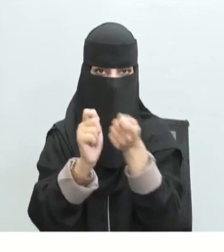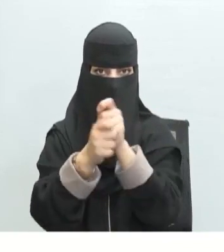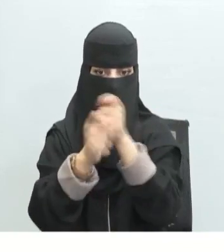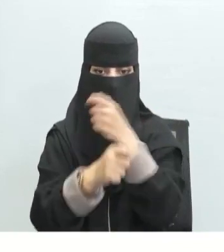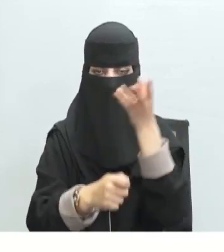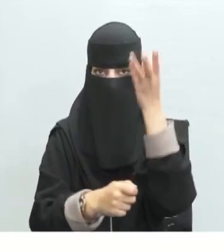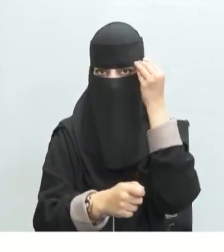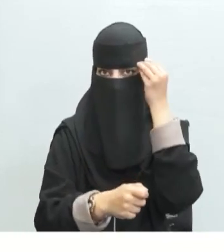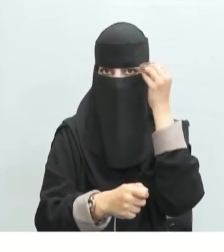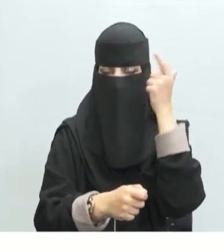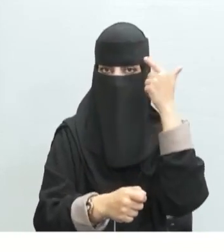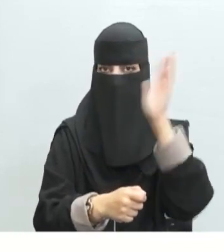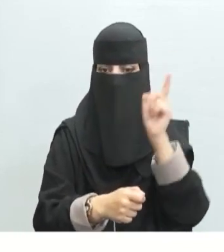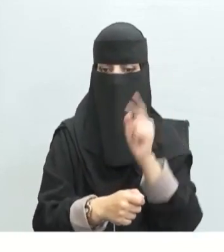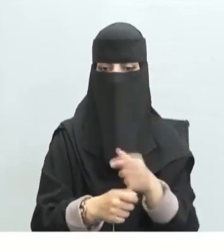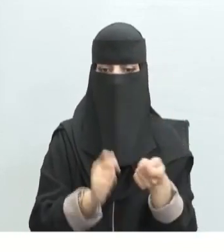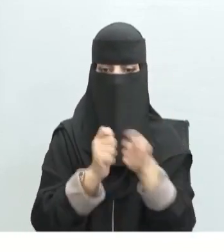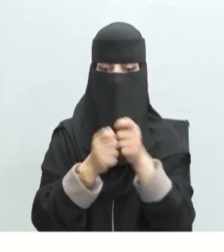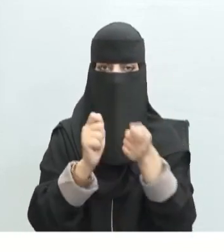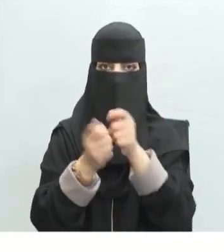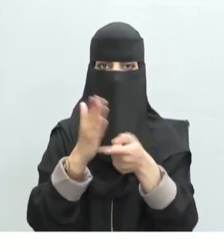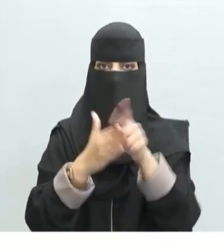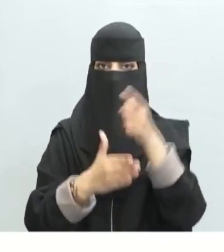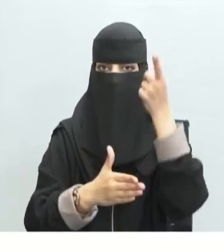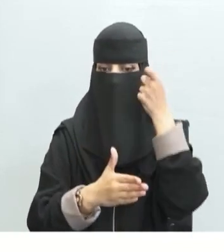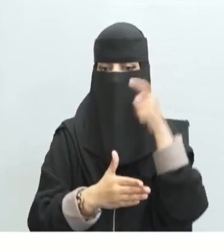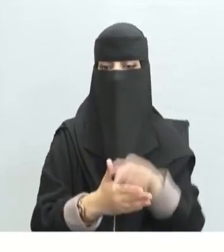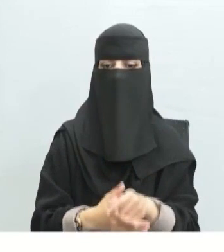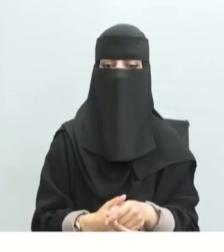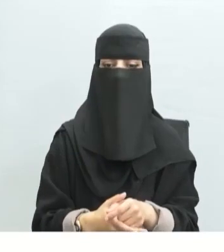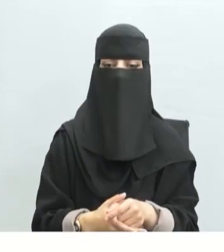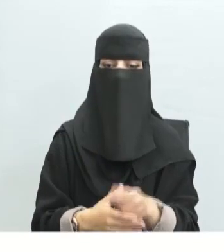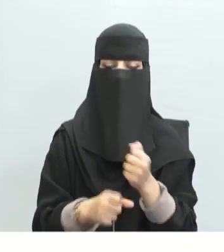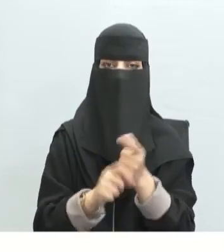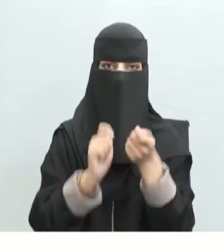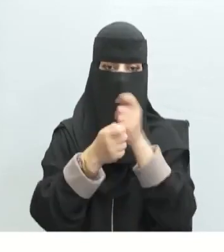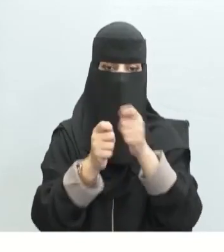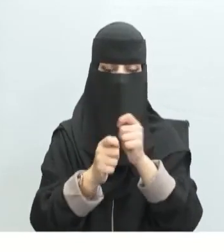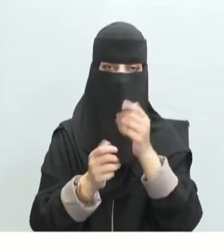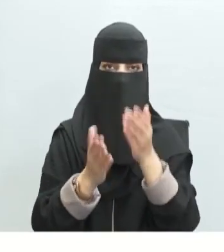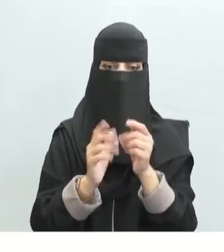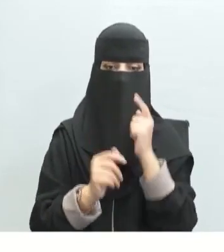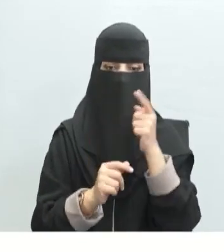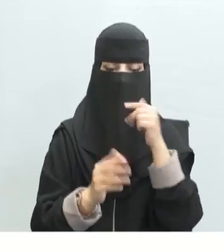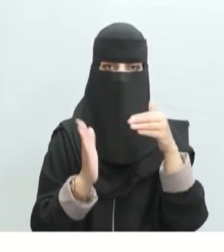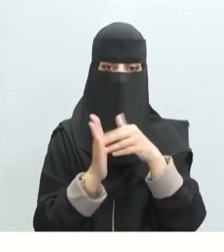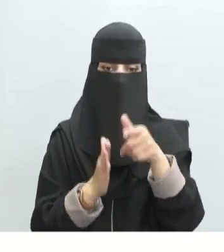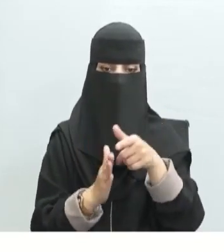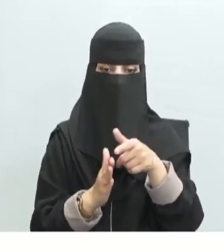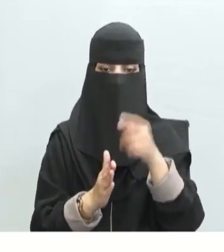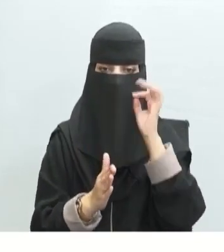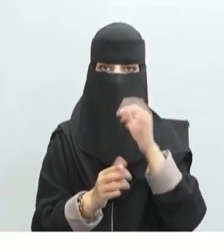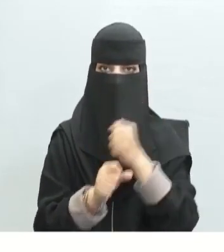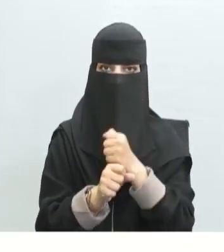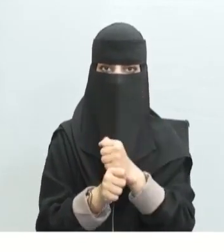عشان ايش عشان ما افكر كثير على طول اقلب وبس ها بالنسبه لدوال المقالب وبالتالي راح